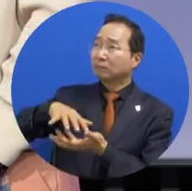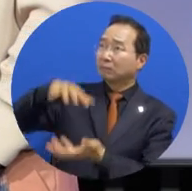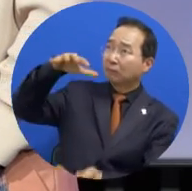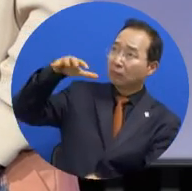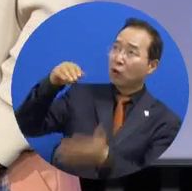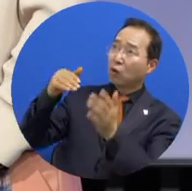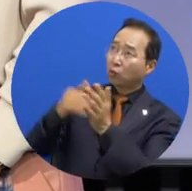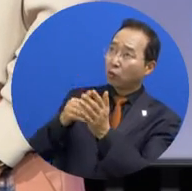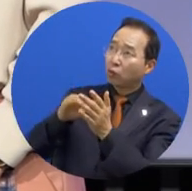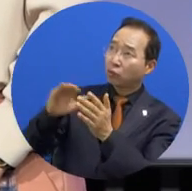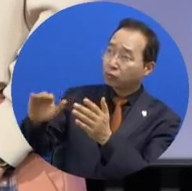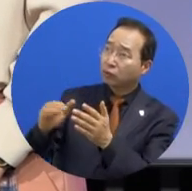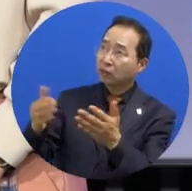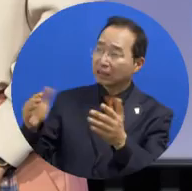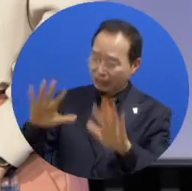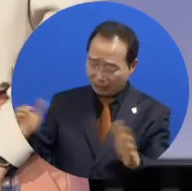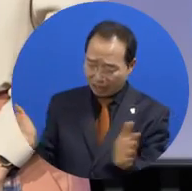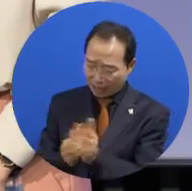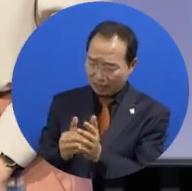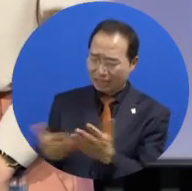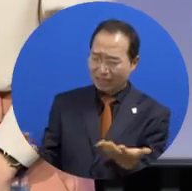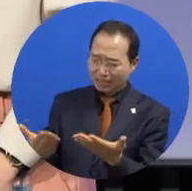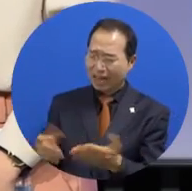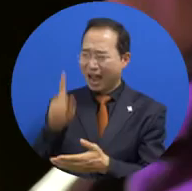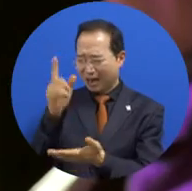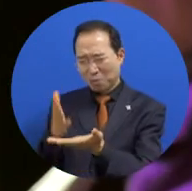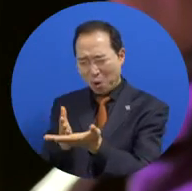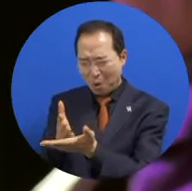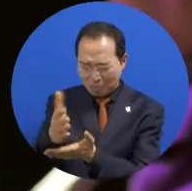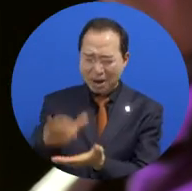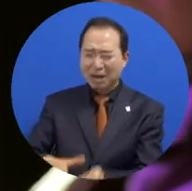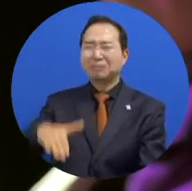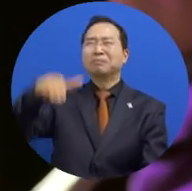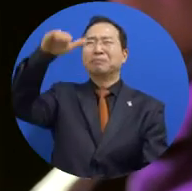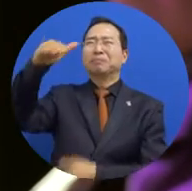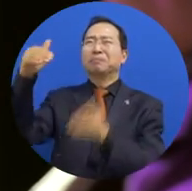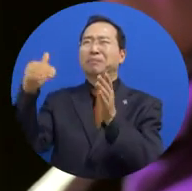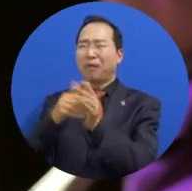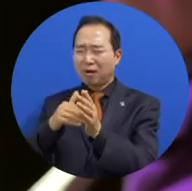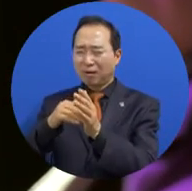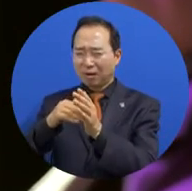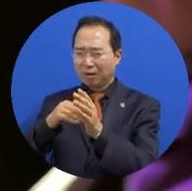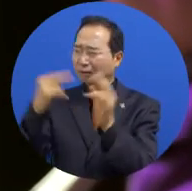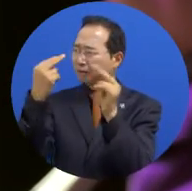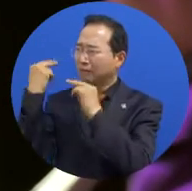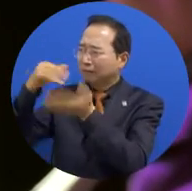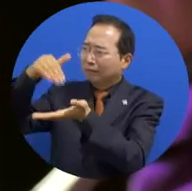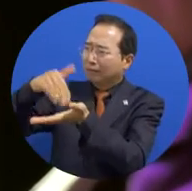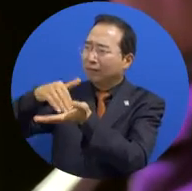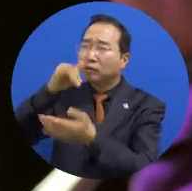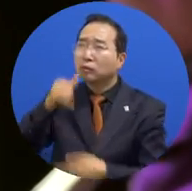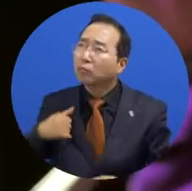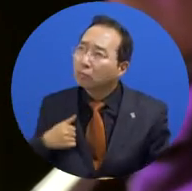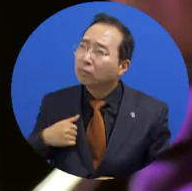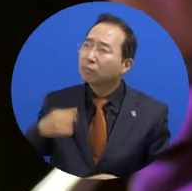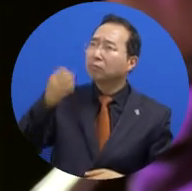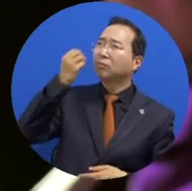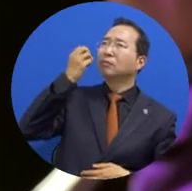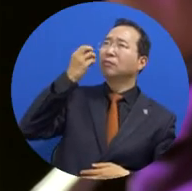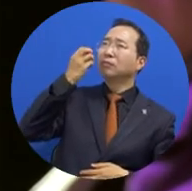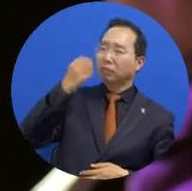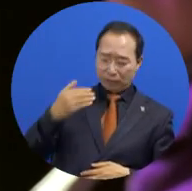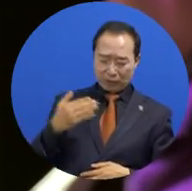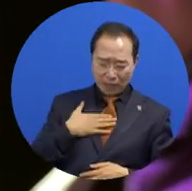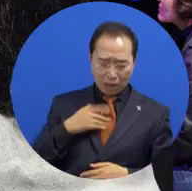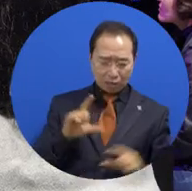들면 그 직업에 대한 다 소외와 허무가 생겨요. 그러니까 저는 점점 만족스러워지는 거예요. 제